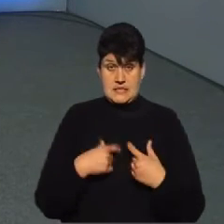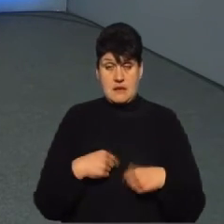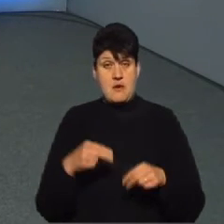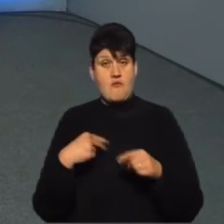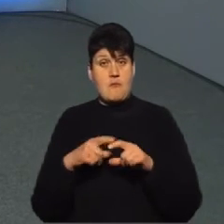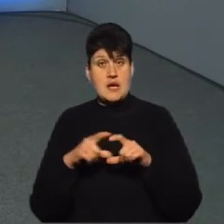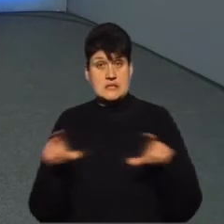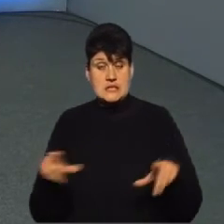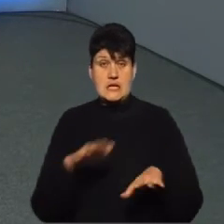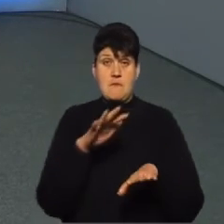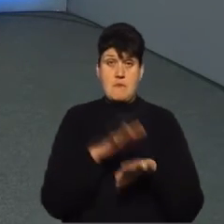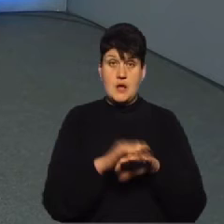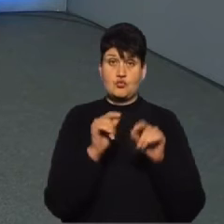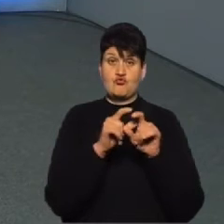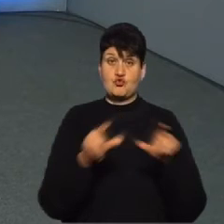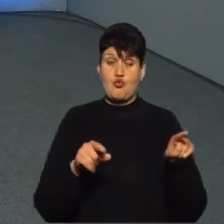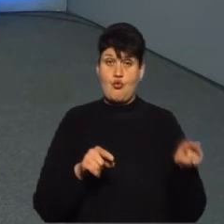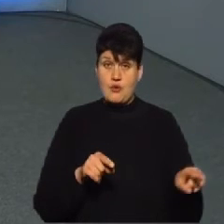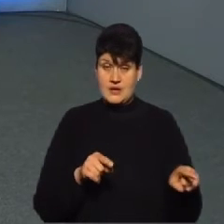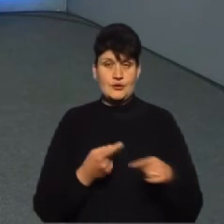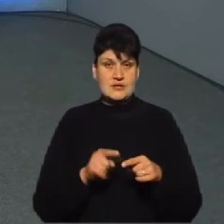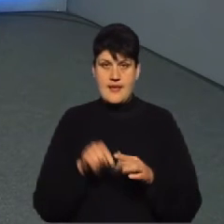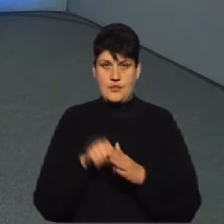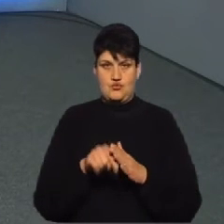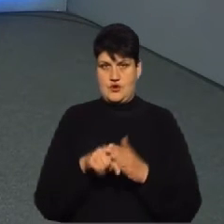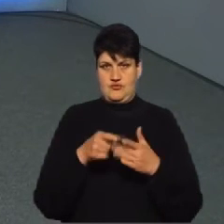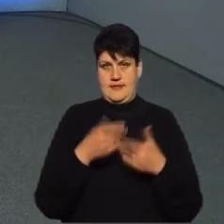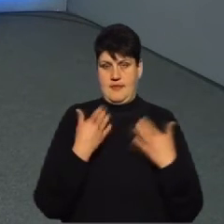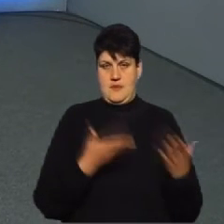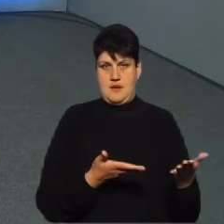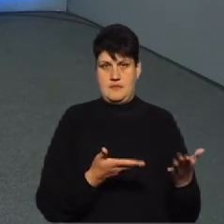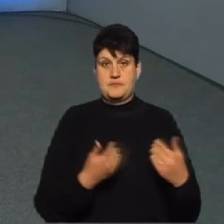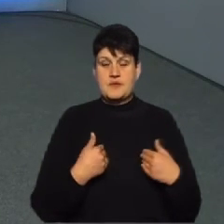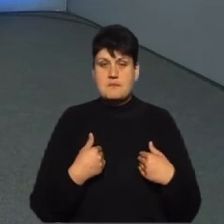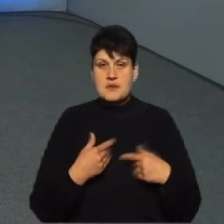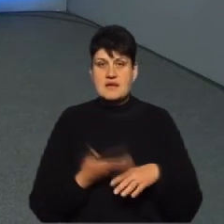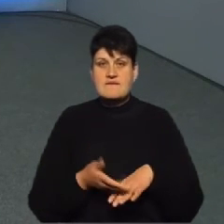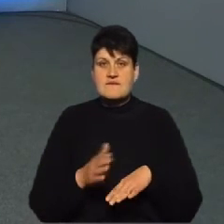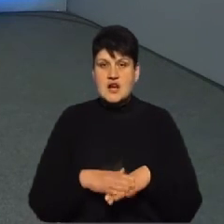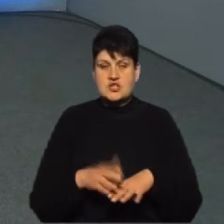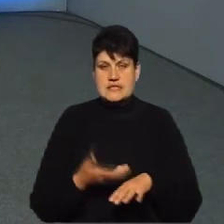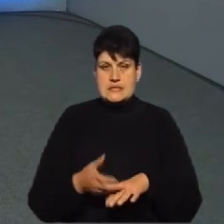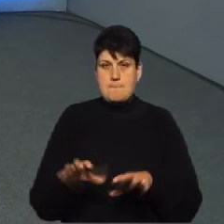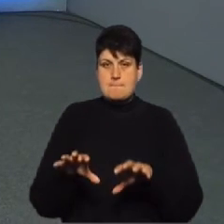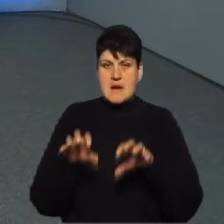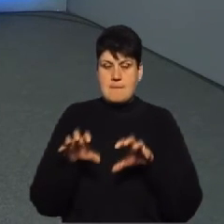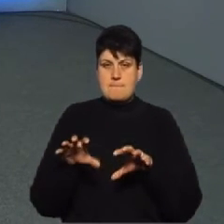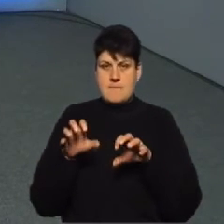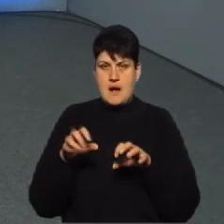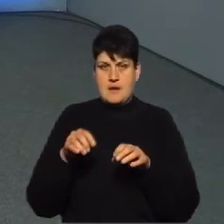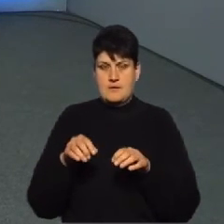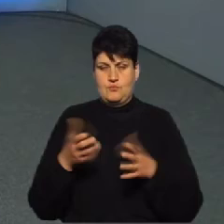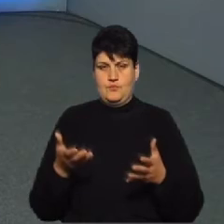школі, то це не означає, що їх нема взагалі. Так, але ми їх важче тоді сприймаємо на психологічному рівні. Якщо ми їх